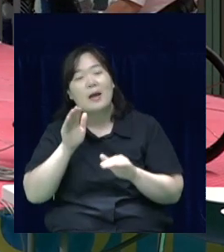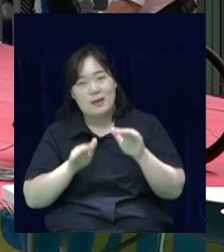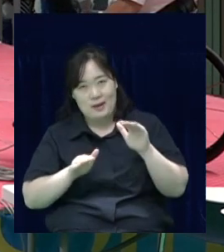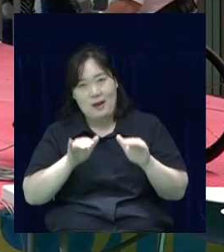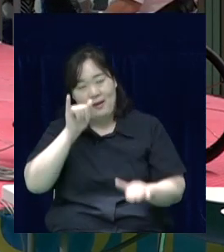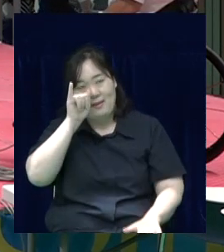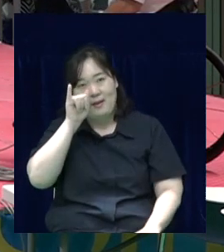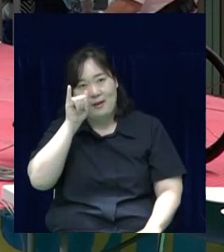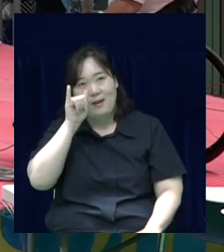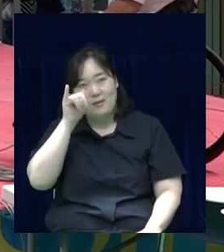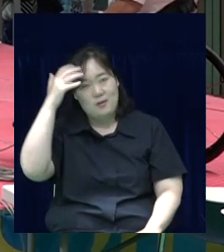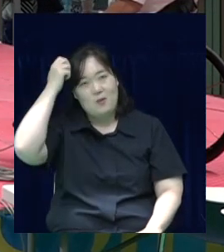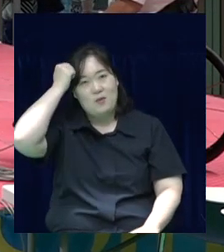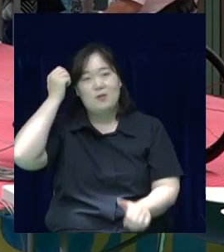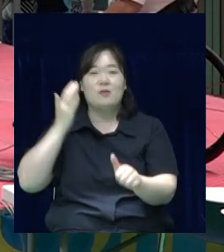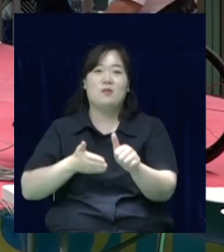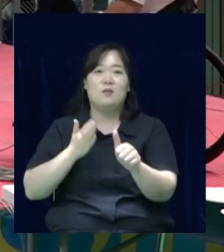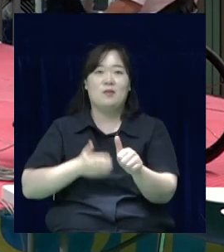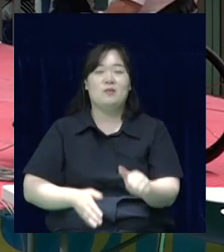그렇습니다.